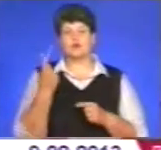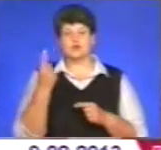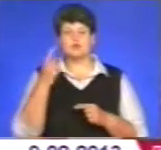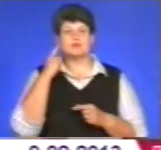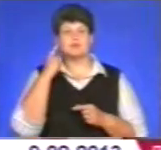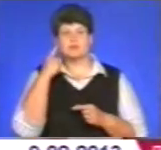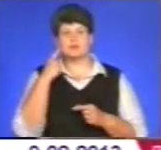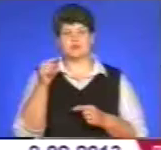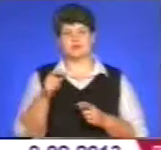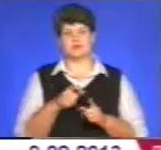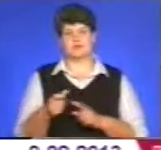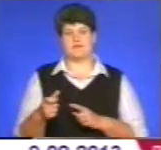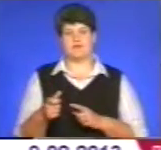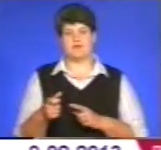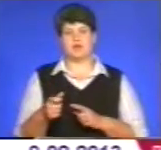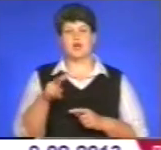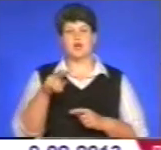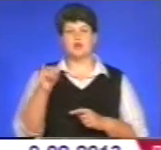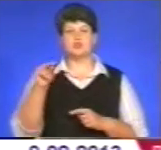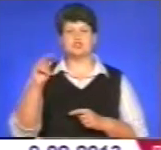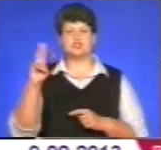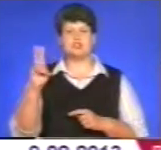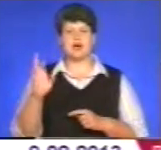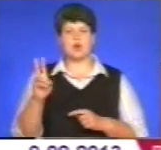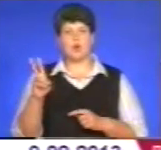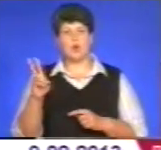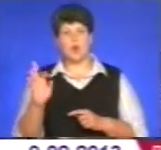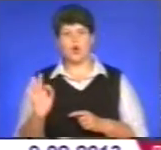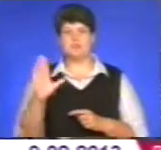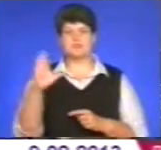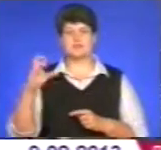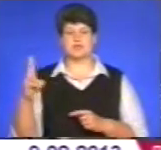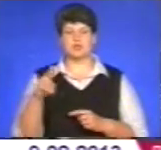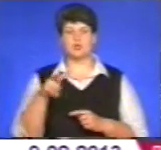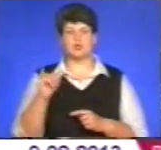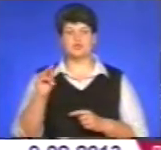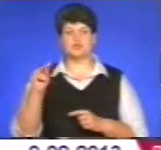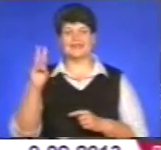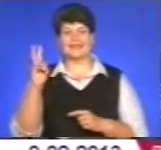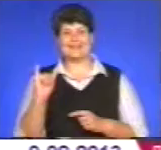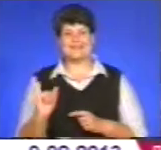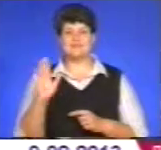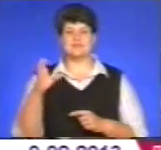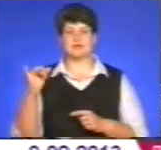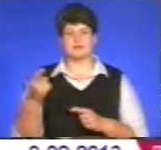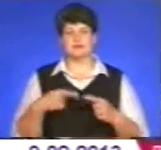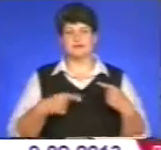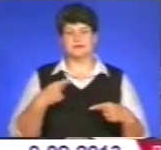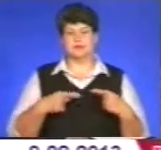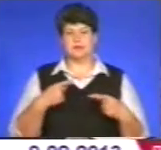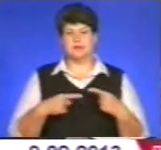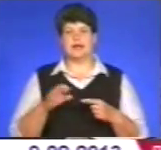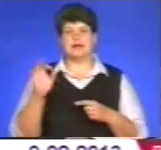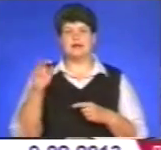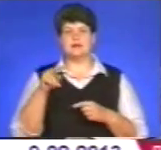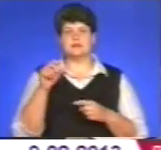чуємо десь такі слова. Лучаковський чи Лучаківський під час репрезентації пролили світло і на цю дискусію, адже літера О у